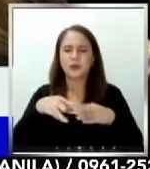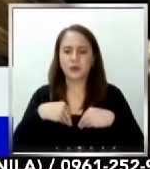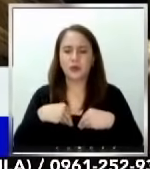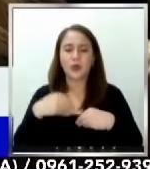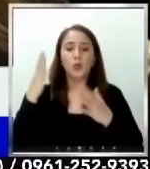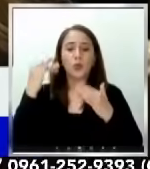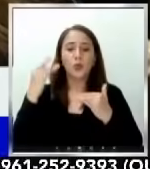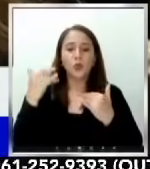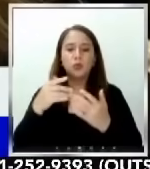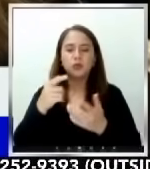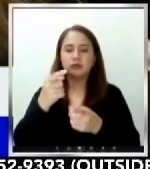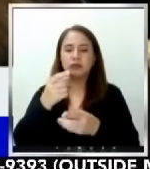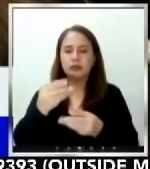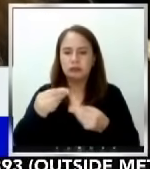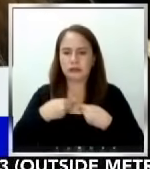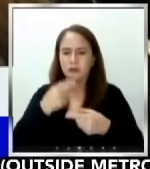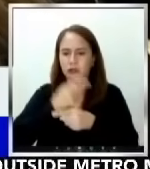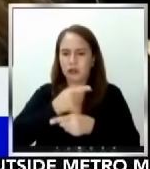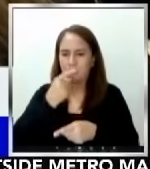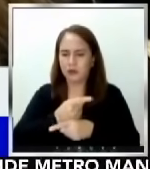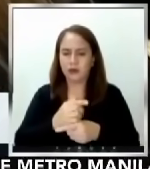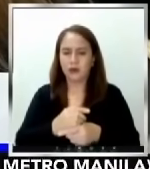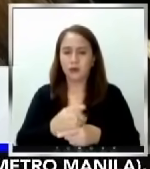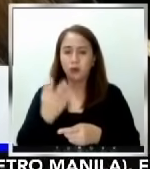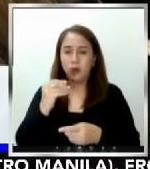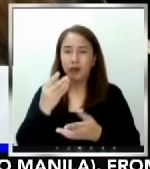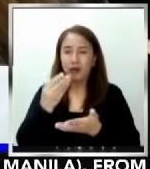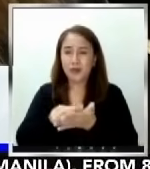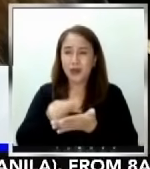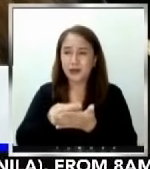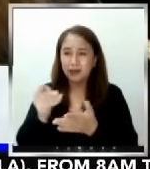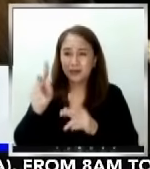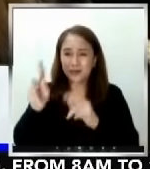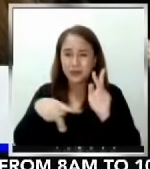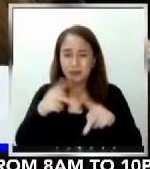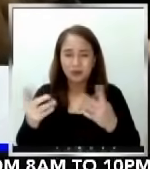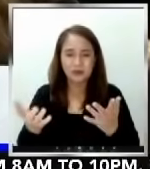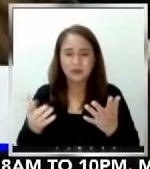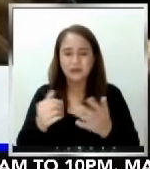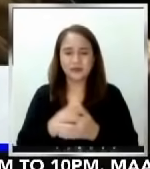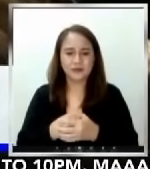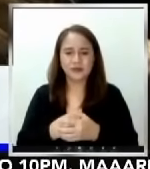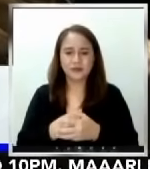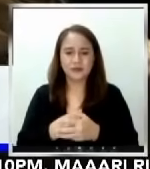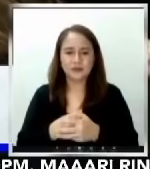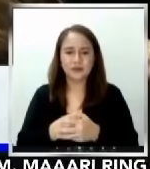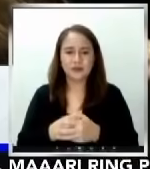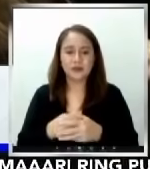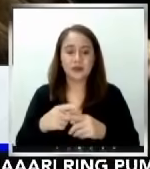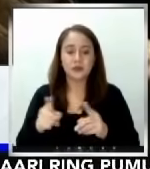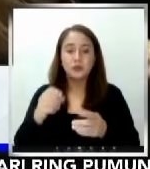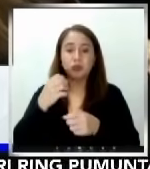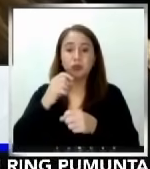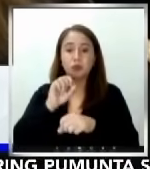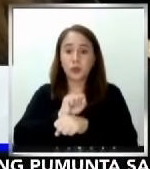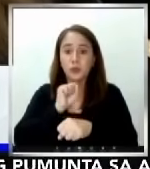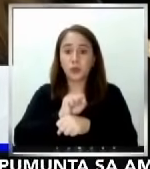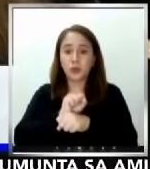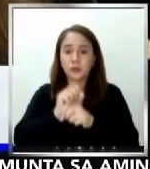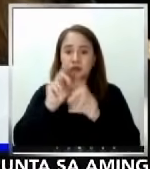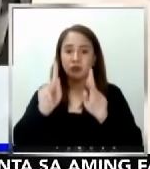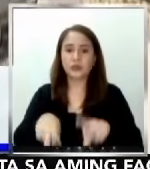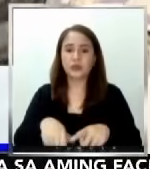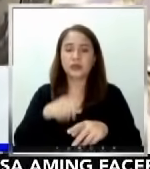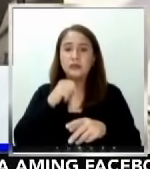tama. Kasi pera naman ng tao yan. Hindi nila ano. Kasi kung may trabaho naman yung tao, hindi naman naaasa sa